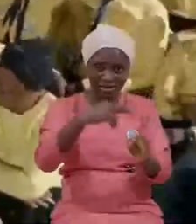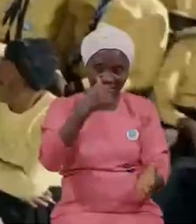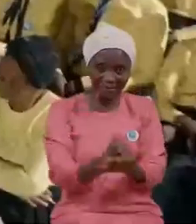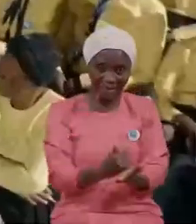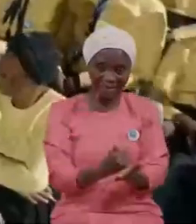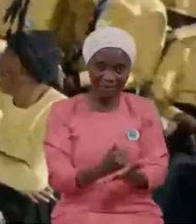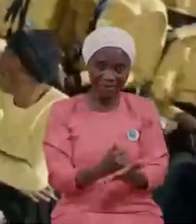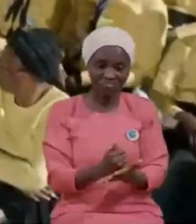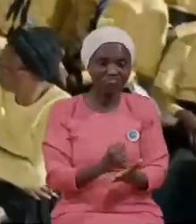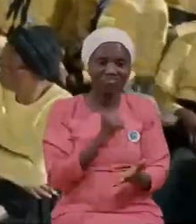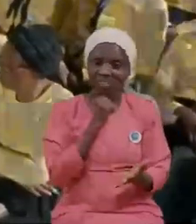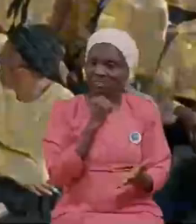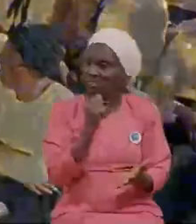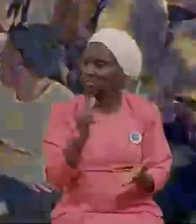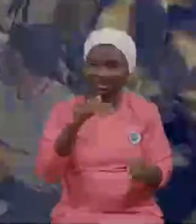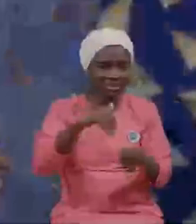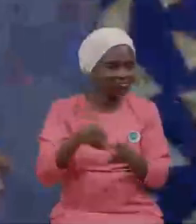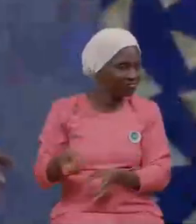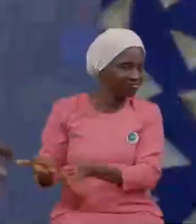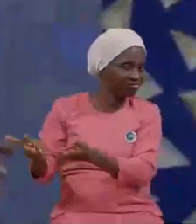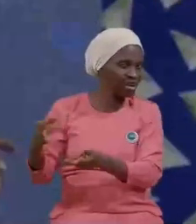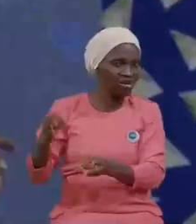Et non dans la direction de l'enfer.